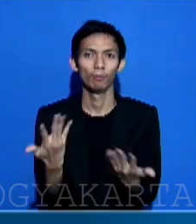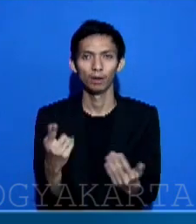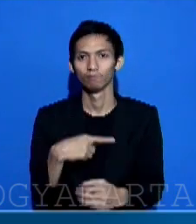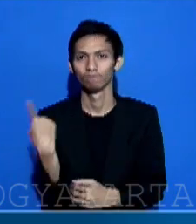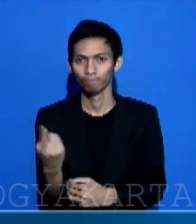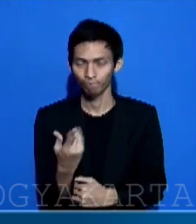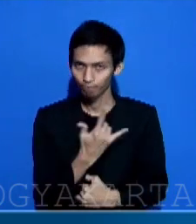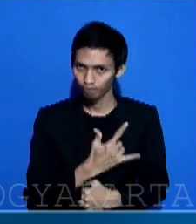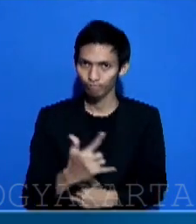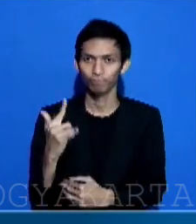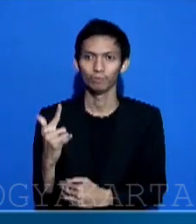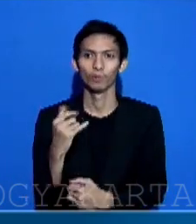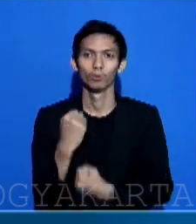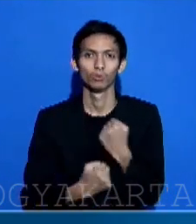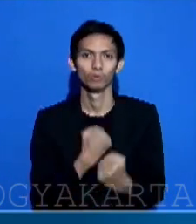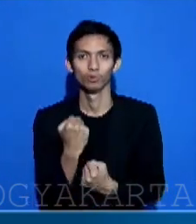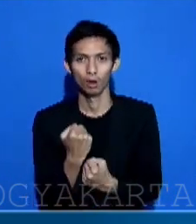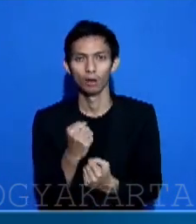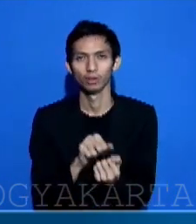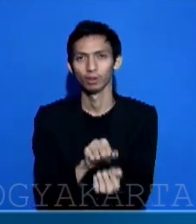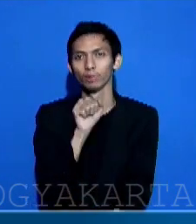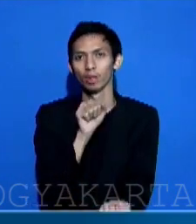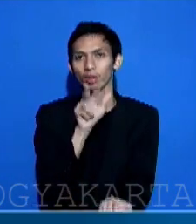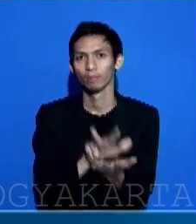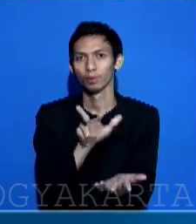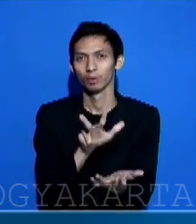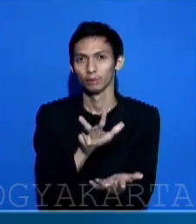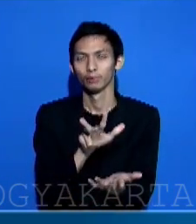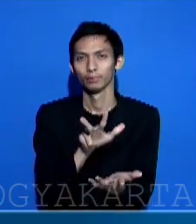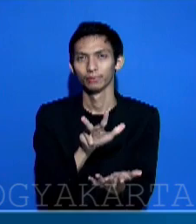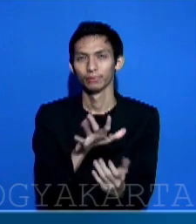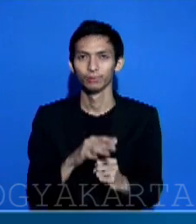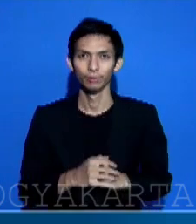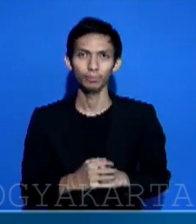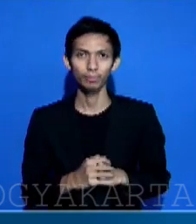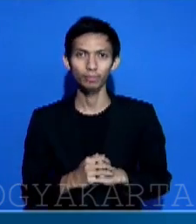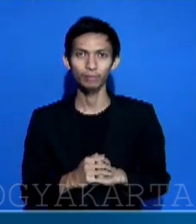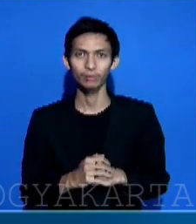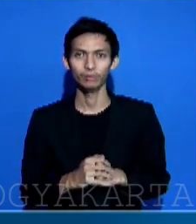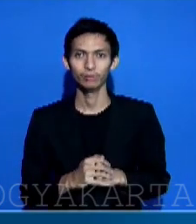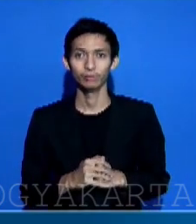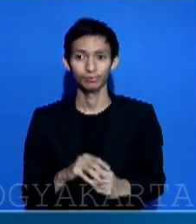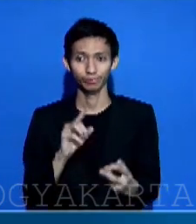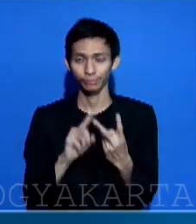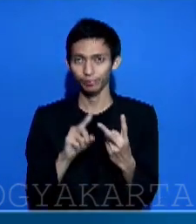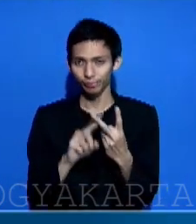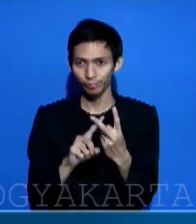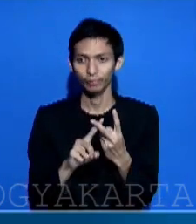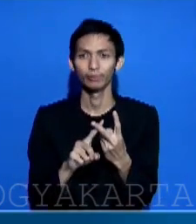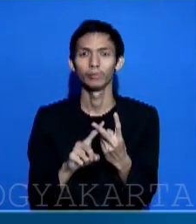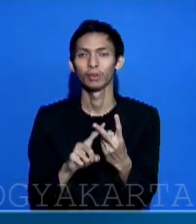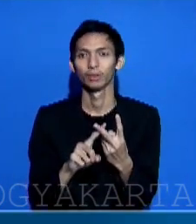eh berupaya untuk menserifikatkan tanah-tanah kasur tanan muk Kadipaten yang kedua adalah Ee kita